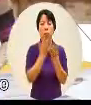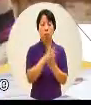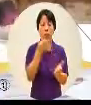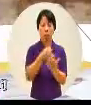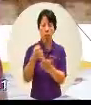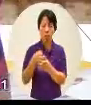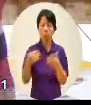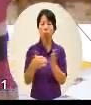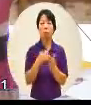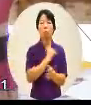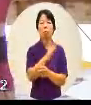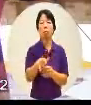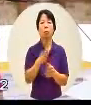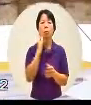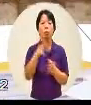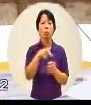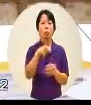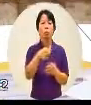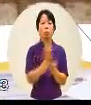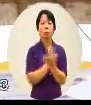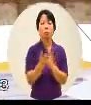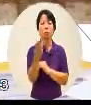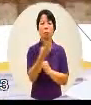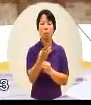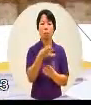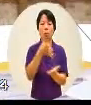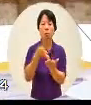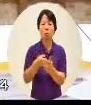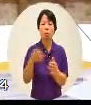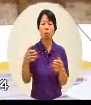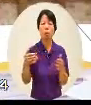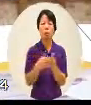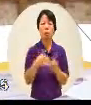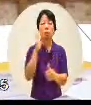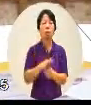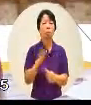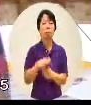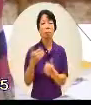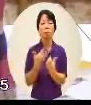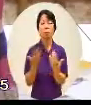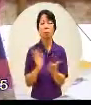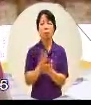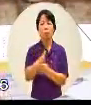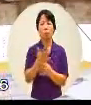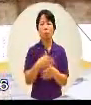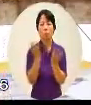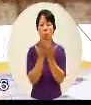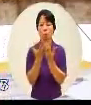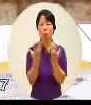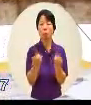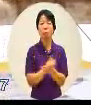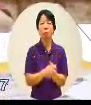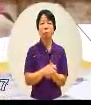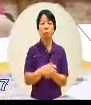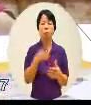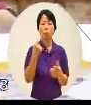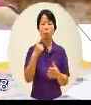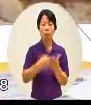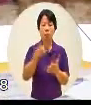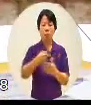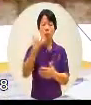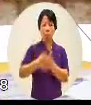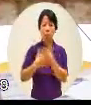填了，啊，但是我啦这三种拢总无对，我都无机会读册啊嘞，好、哦，因为我被扣了10分10分，一次都扣